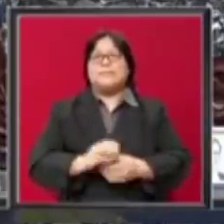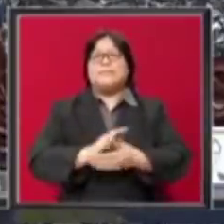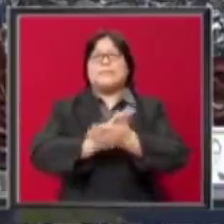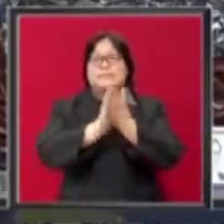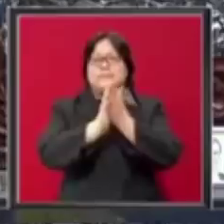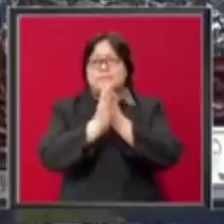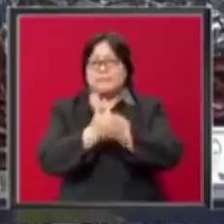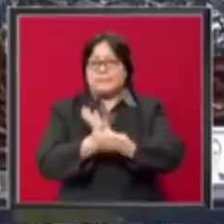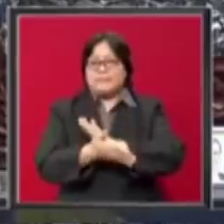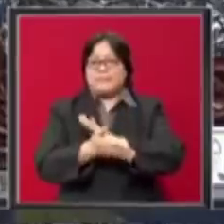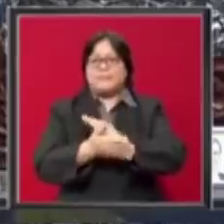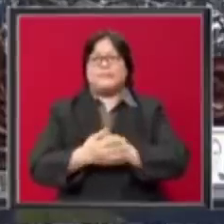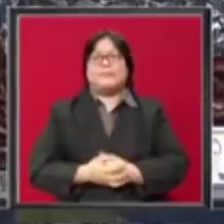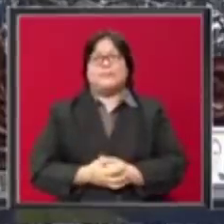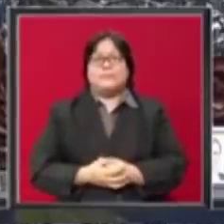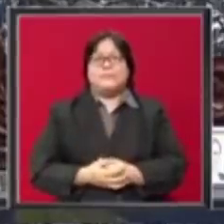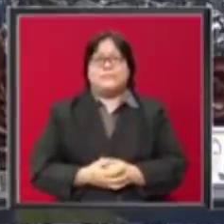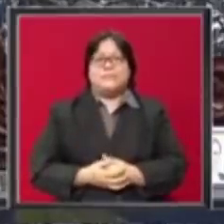Jadi orang yang demikian,